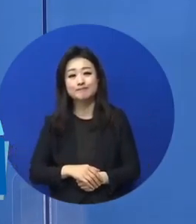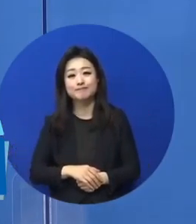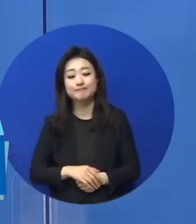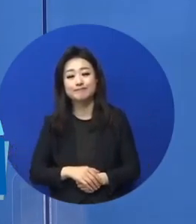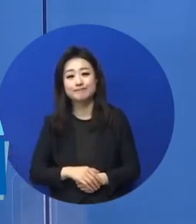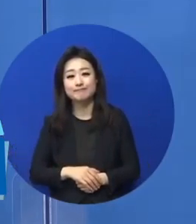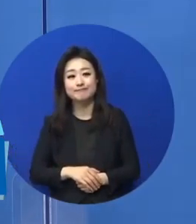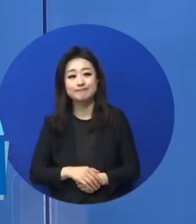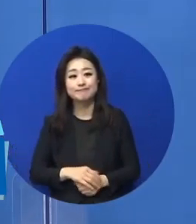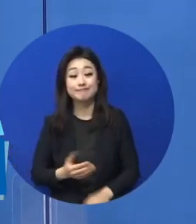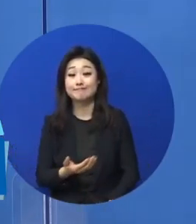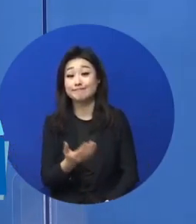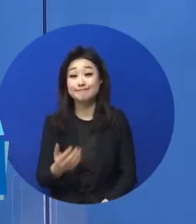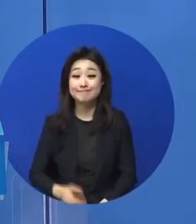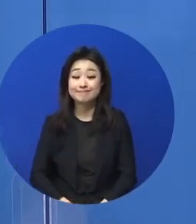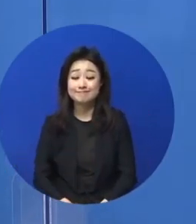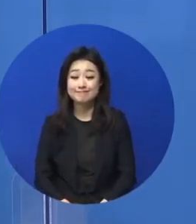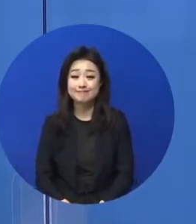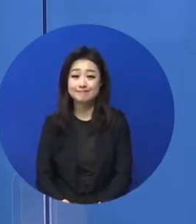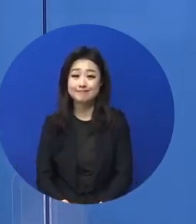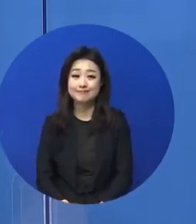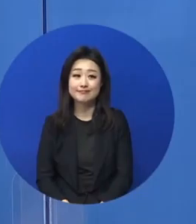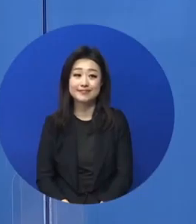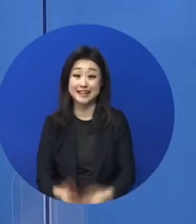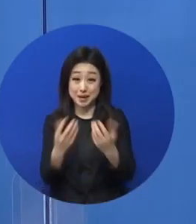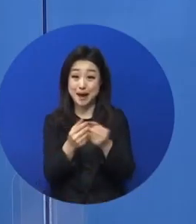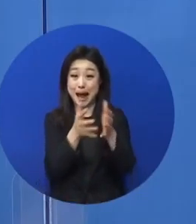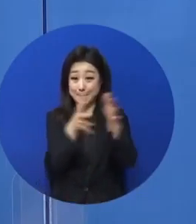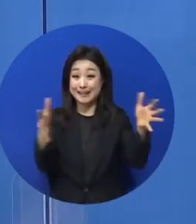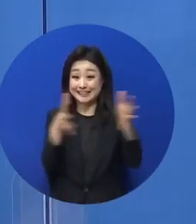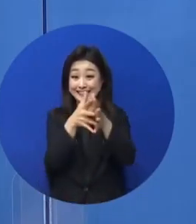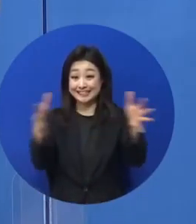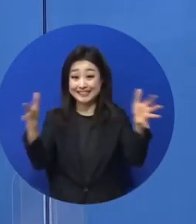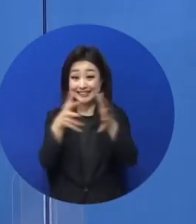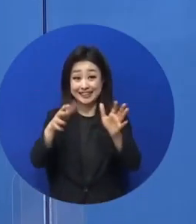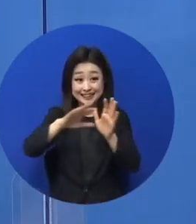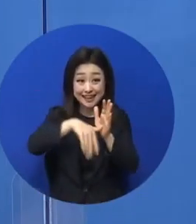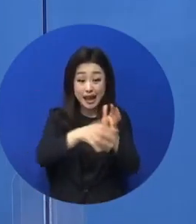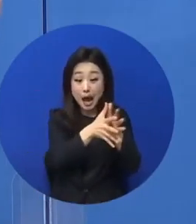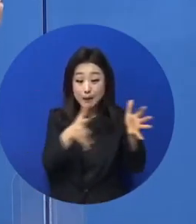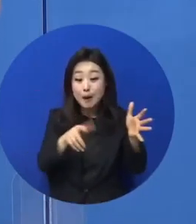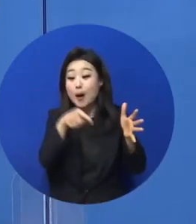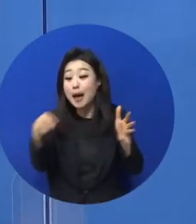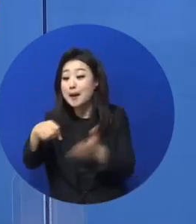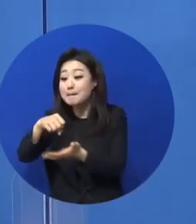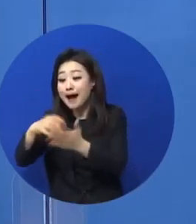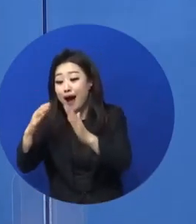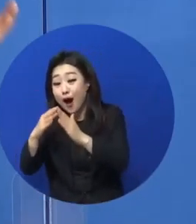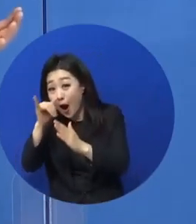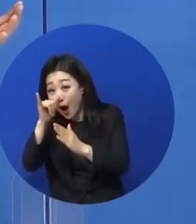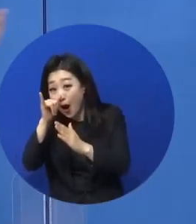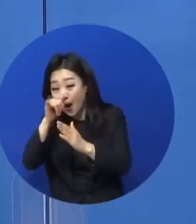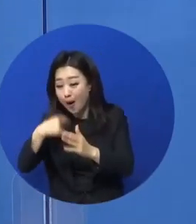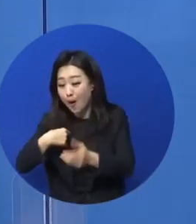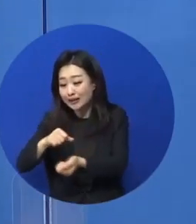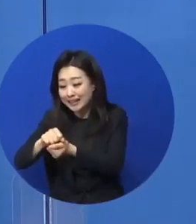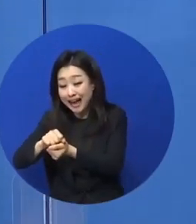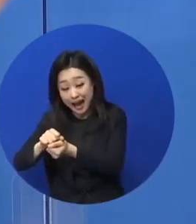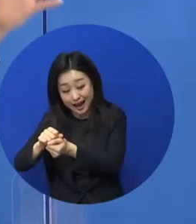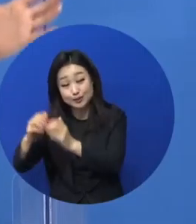사실은 우리가 그 아파트 단지가 이렇게 들어서면 그 옆에 빵집도 들어서고 세탁소도 들어서고